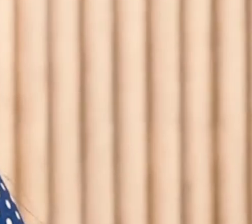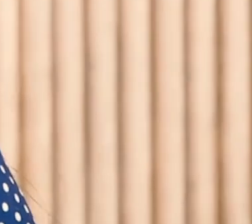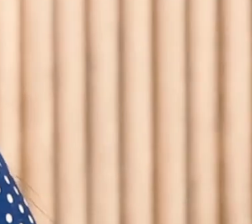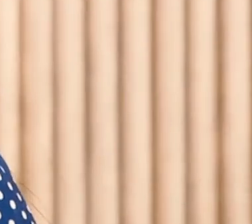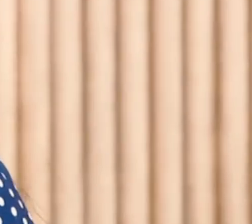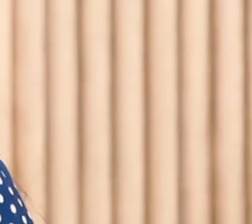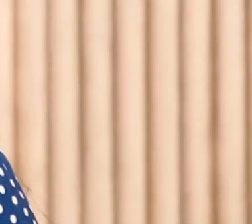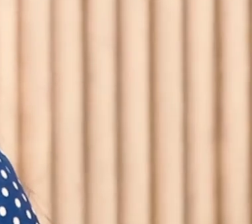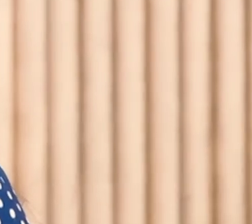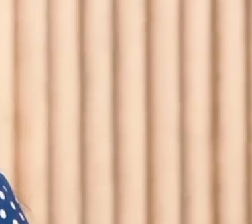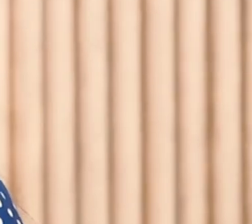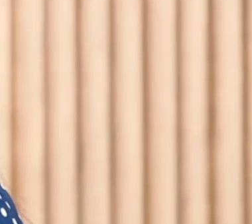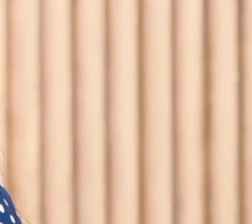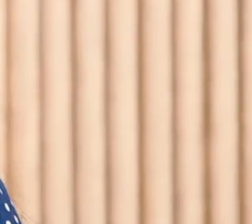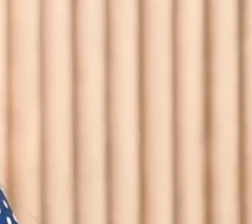kuuya